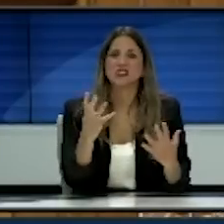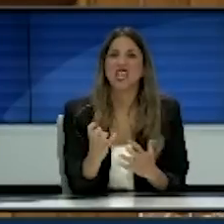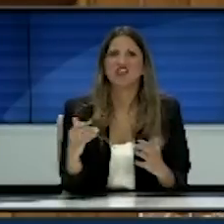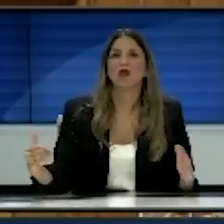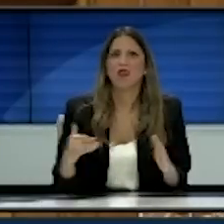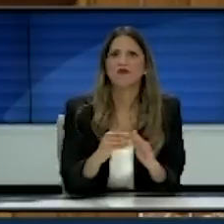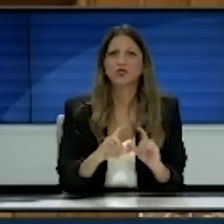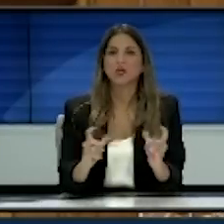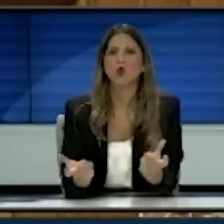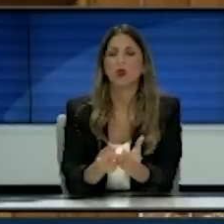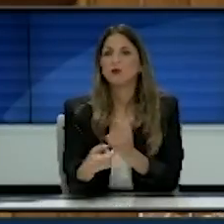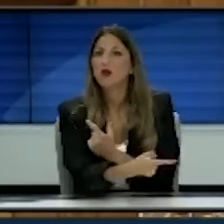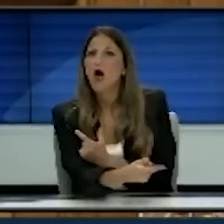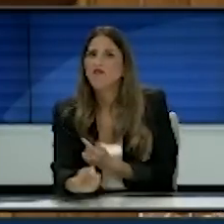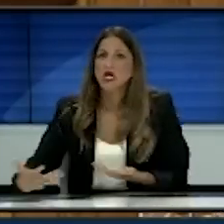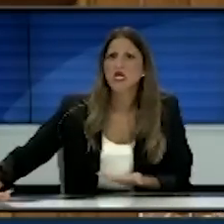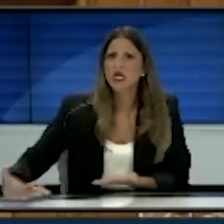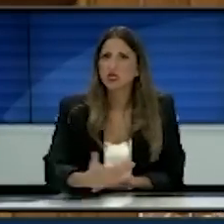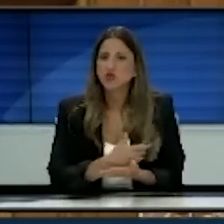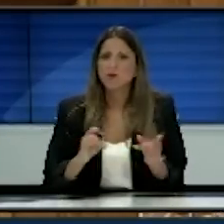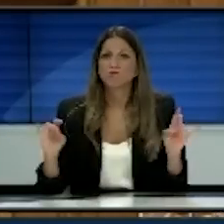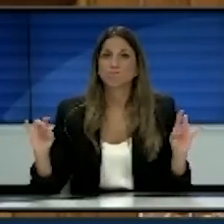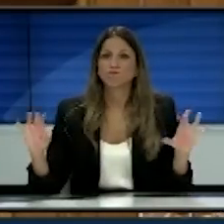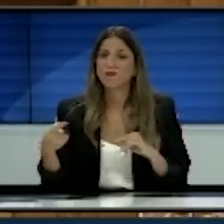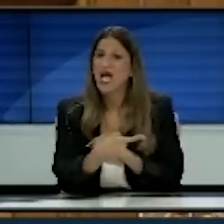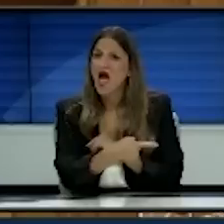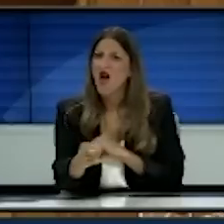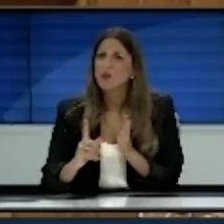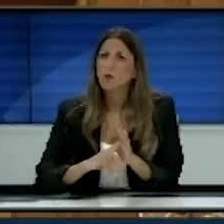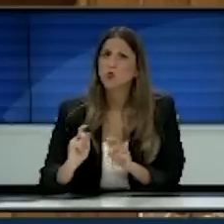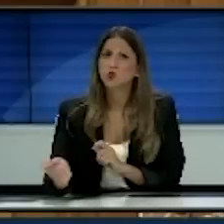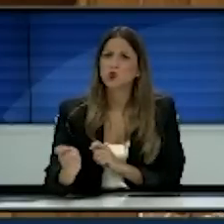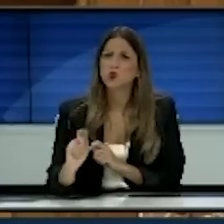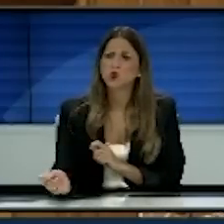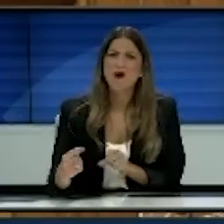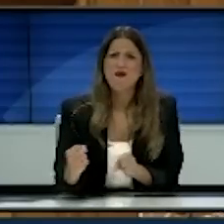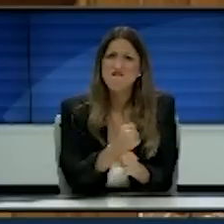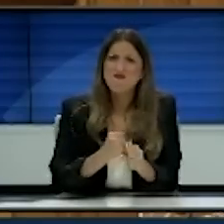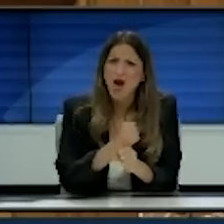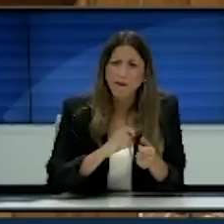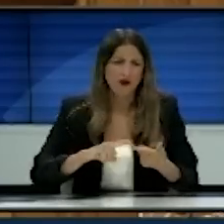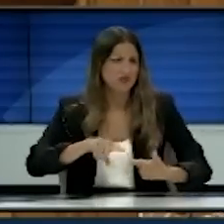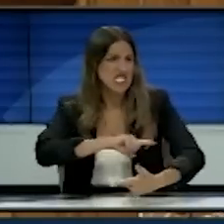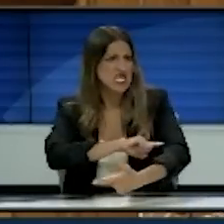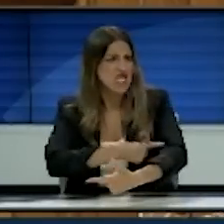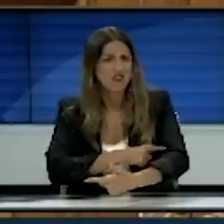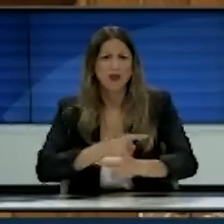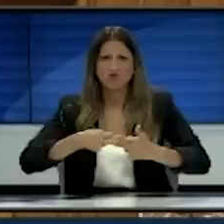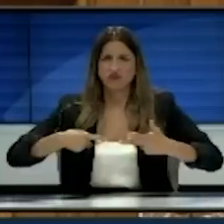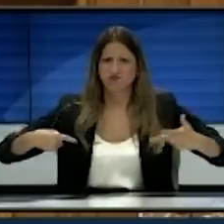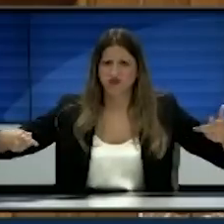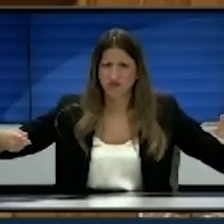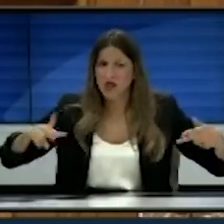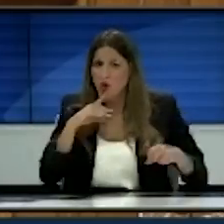140.000 οικογένειες χωρίς εισόδημα που πρέπει να καλύψουν έξοδα για φάρμακα, για γιατρούς, που με την εργασία